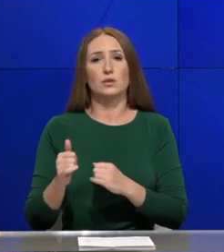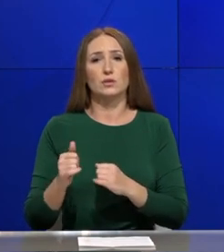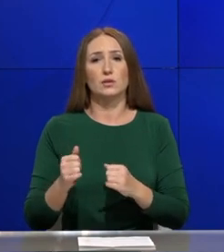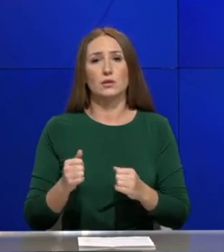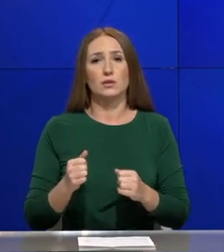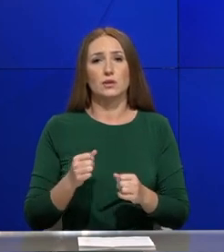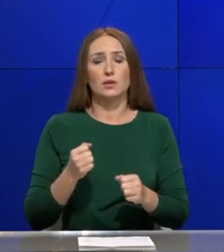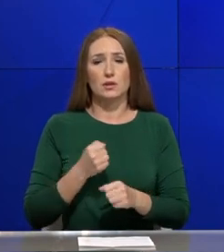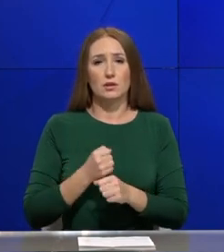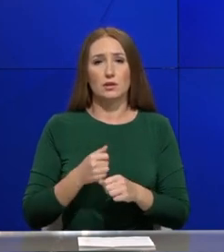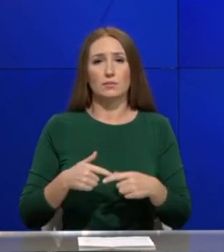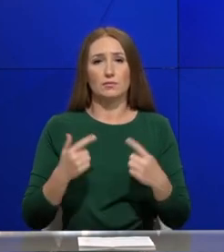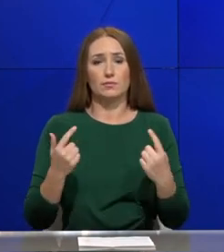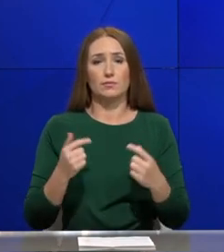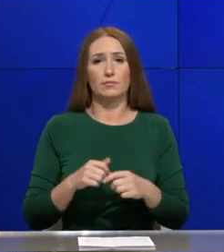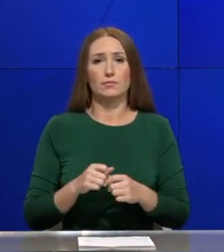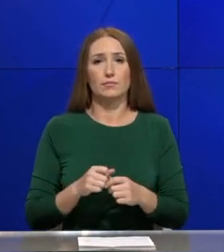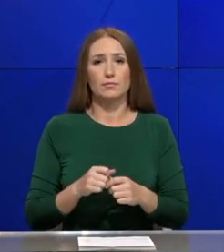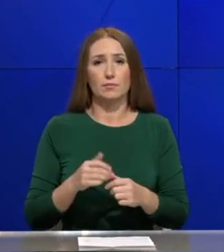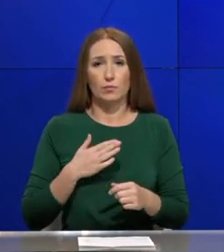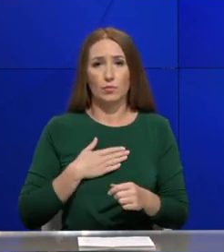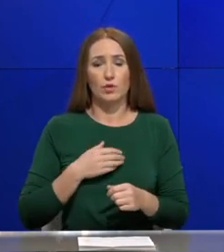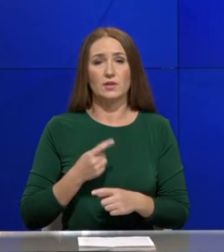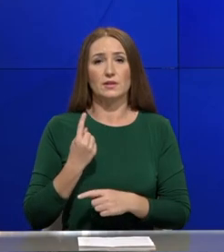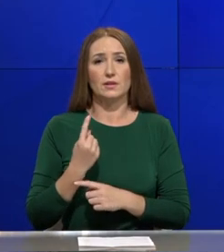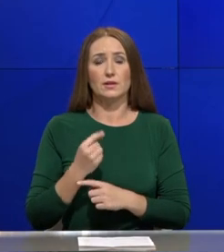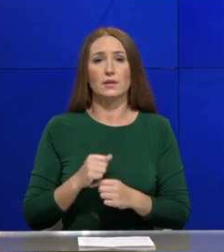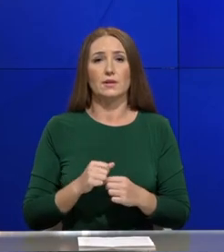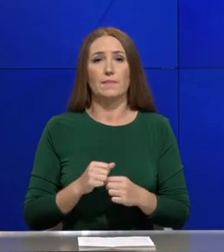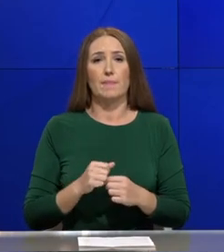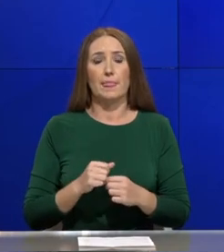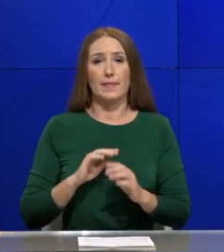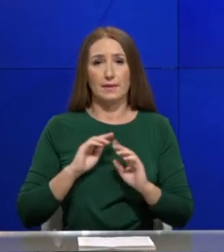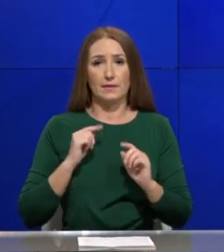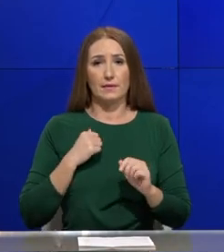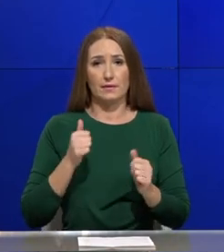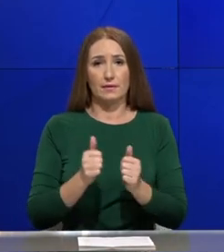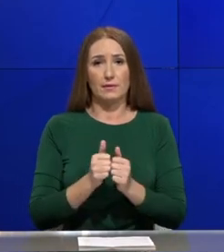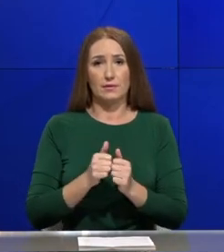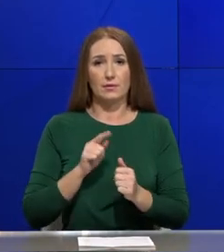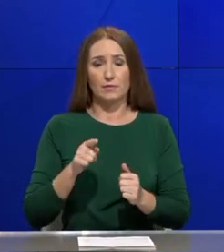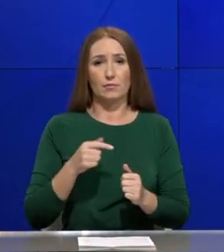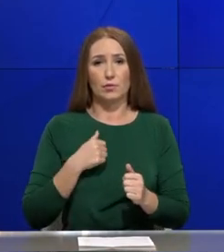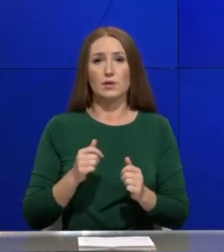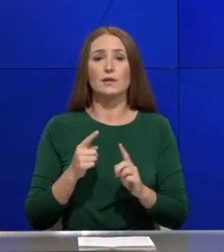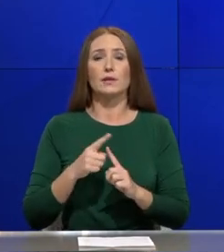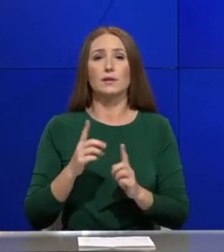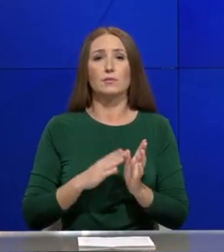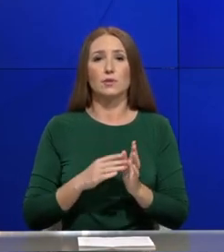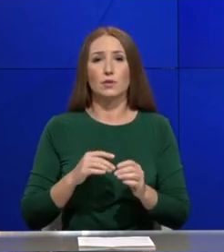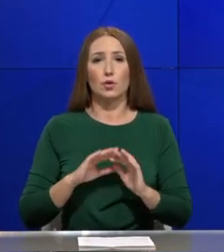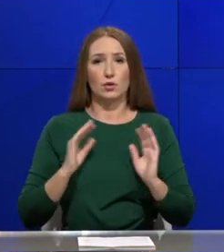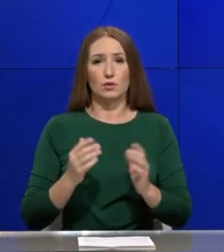uspješno realizirali. Moj cilj je da zajedno s vama i mojim timom ostvarimo